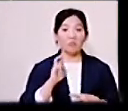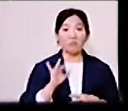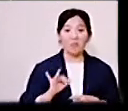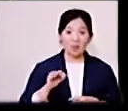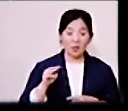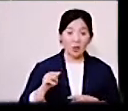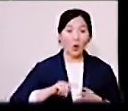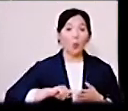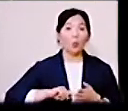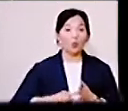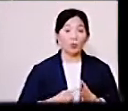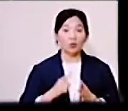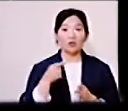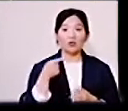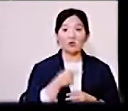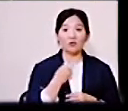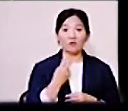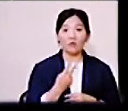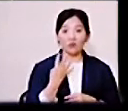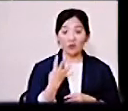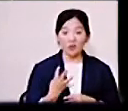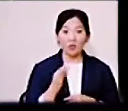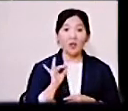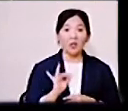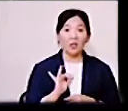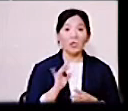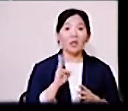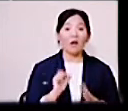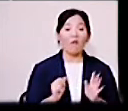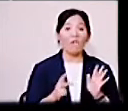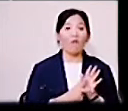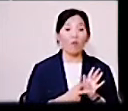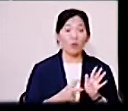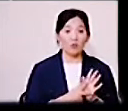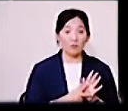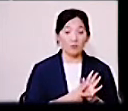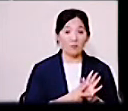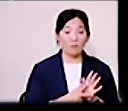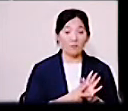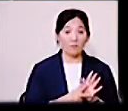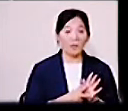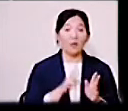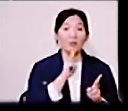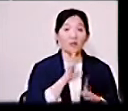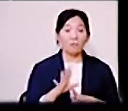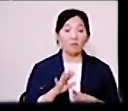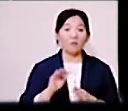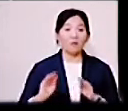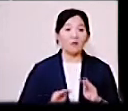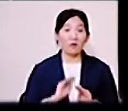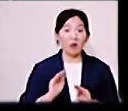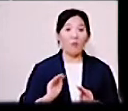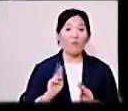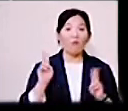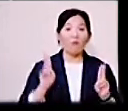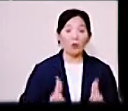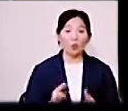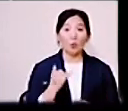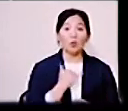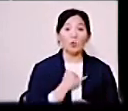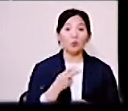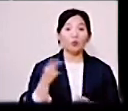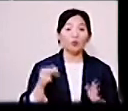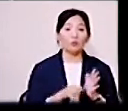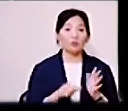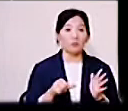биты, умножив на 1024 и на 8. И подставляем формулу. У нас